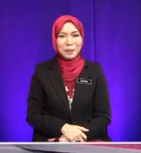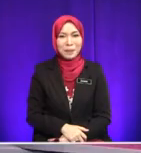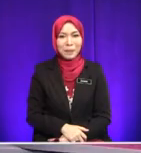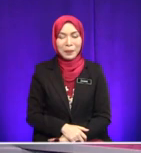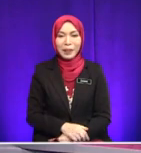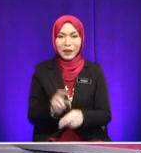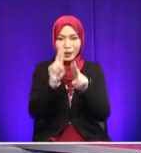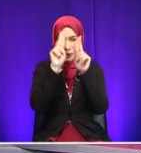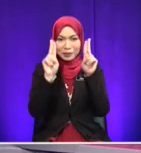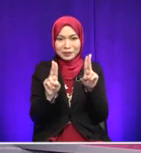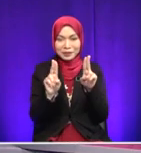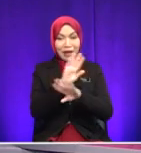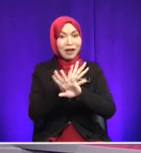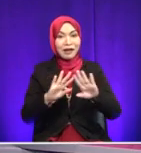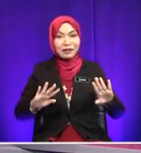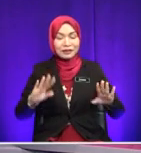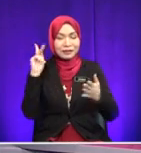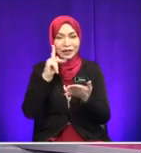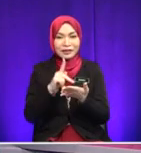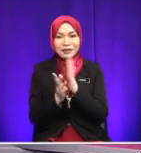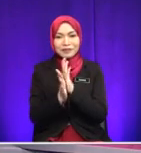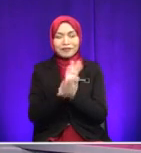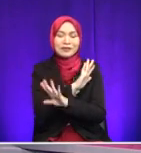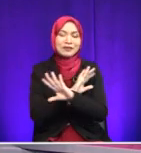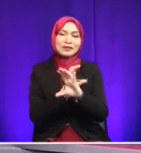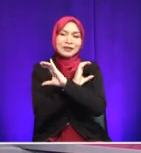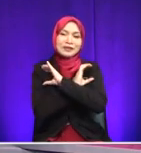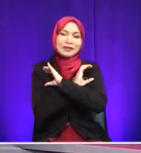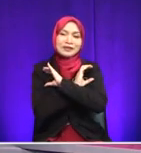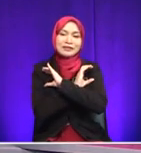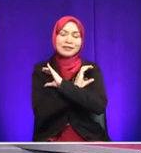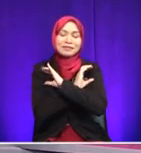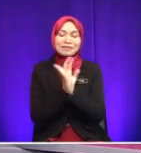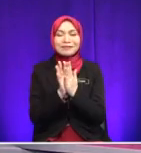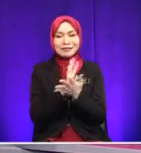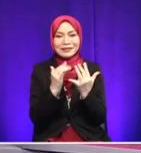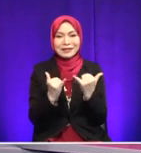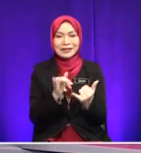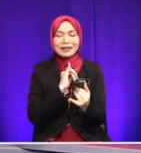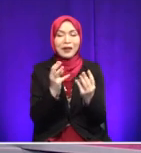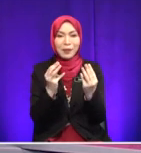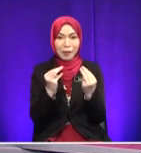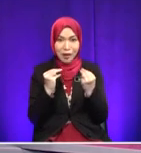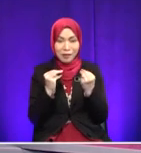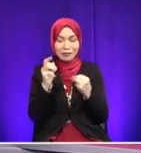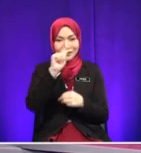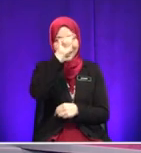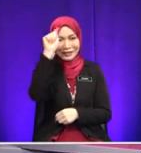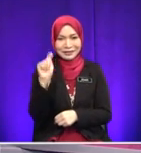Jadi, tak kenal maka tak cinta. Jadi di sini kita pergi kepada jom kita tanya. Nak tanya apa